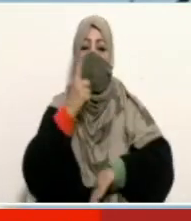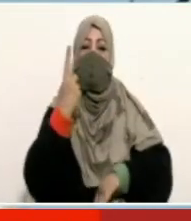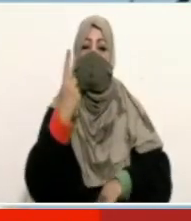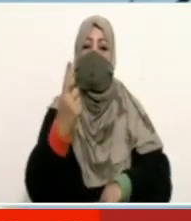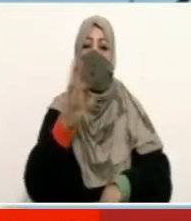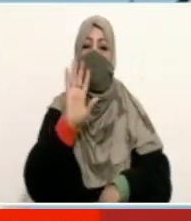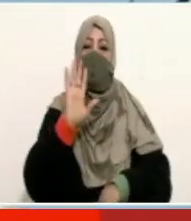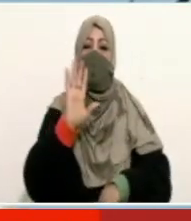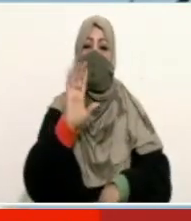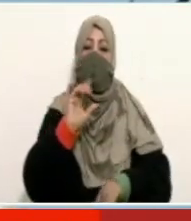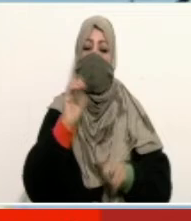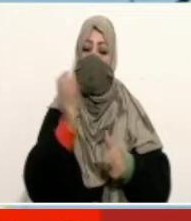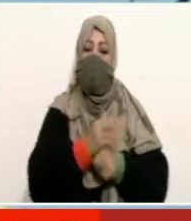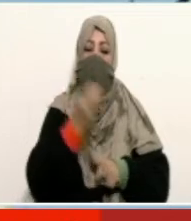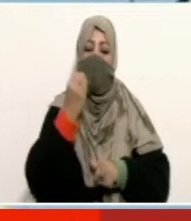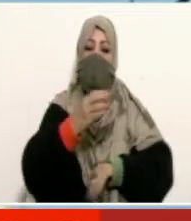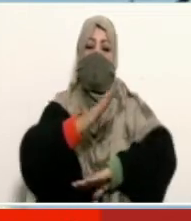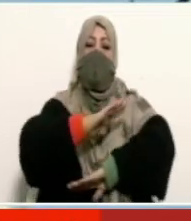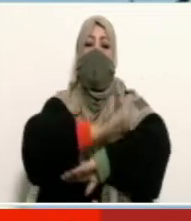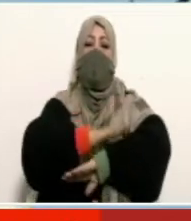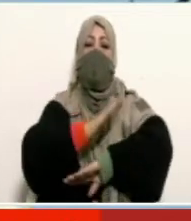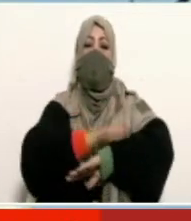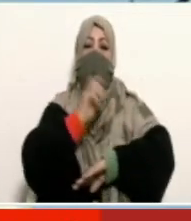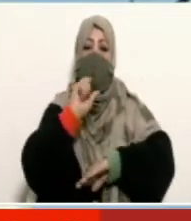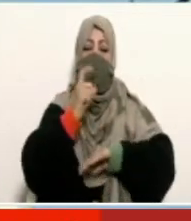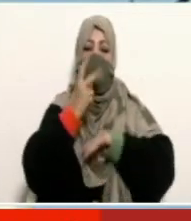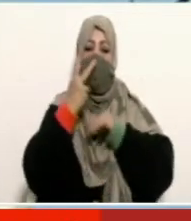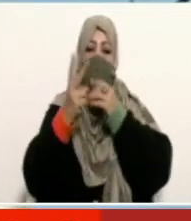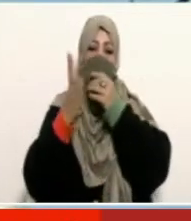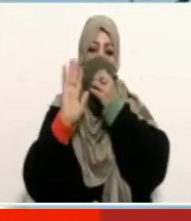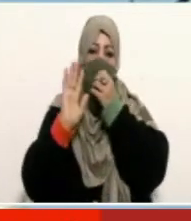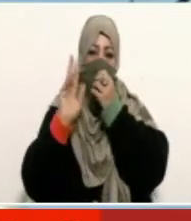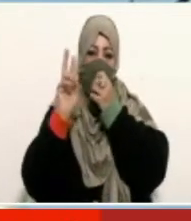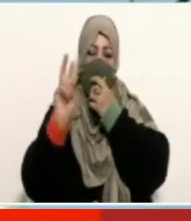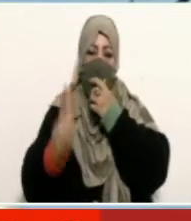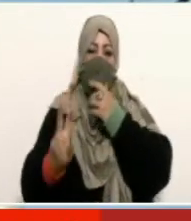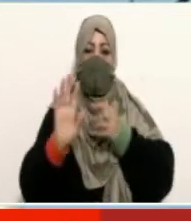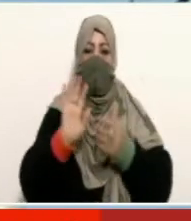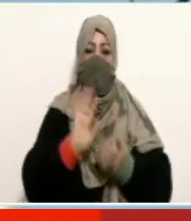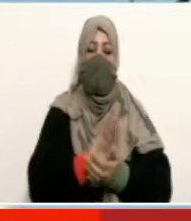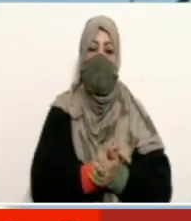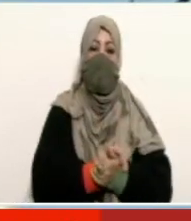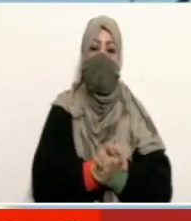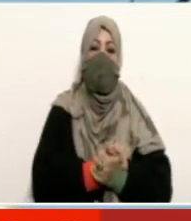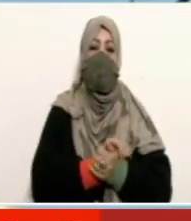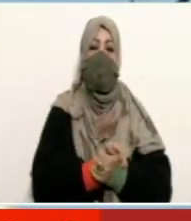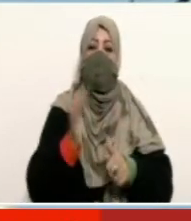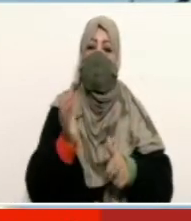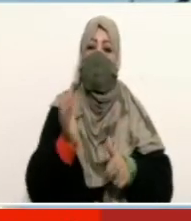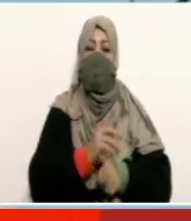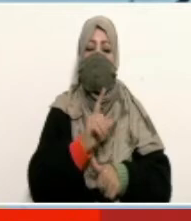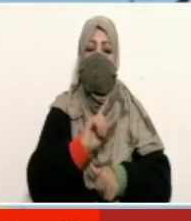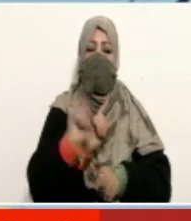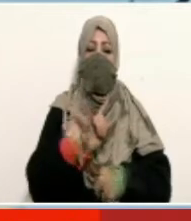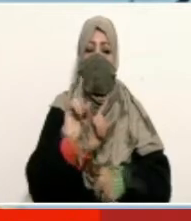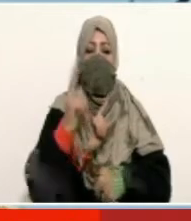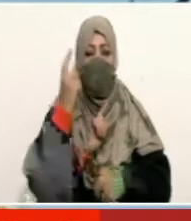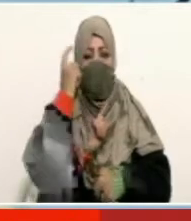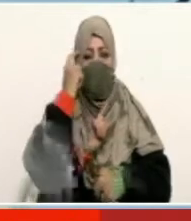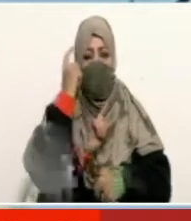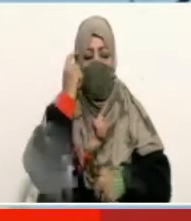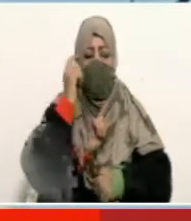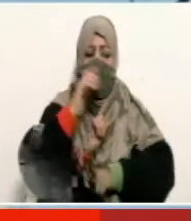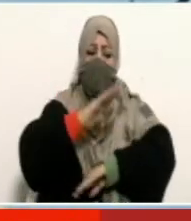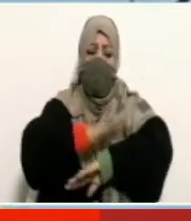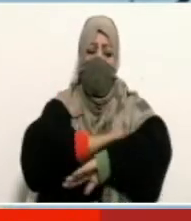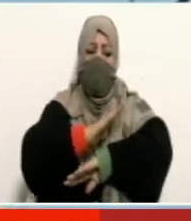أو شهرين أو ثلاثة قال ولم يدخل بها، هي بهذا العقد هي أصبحت